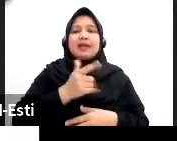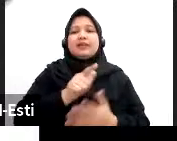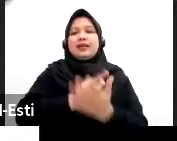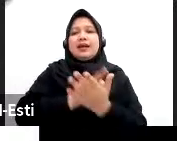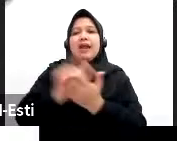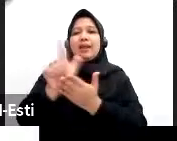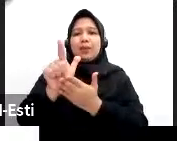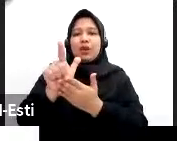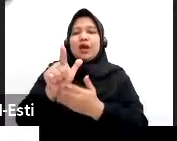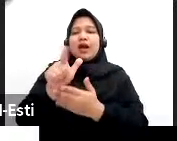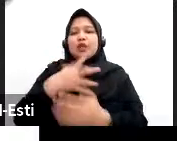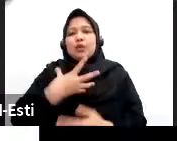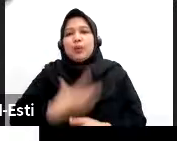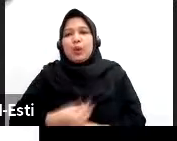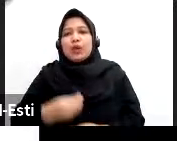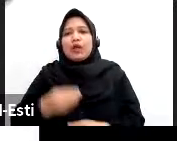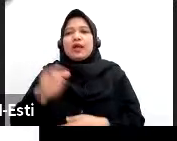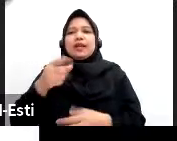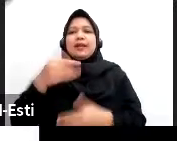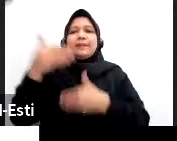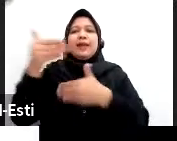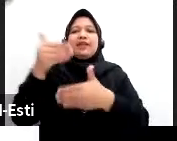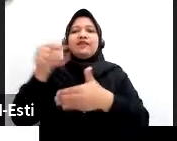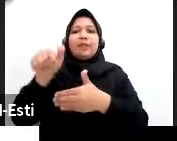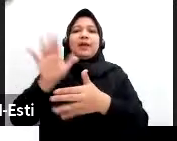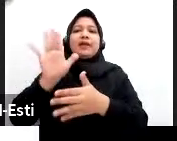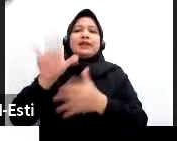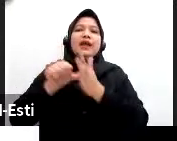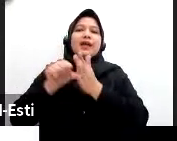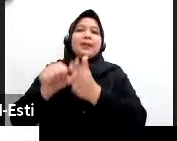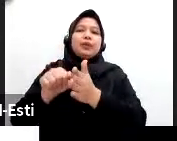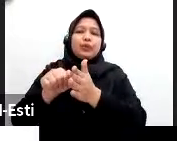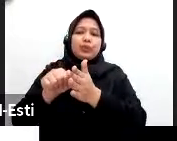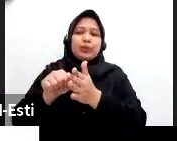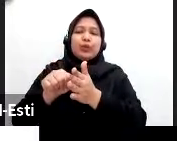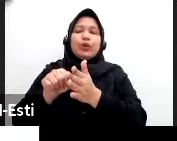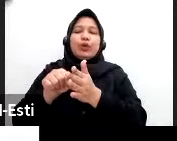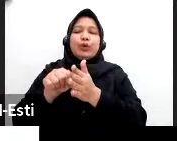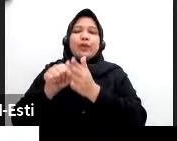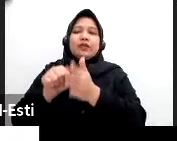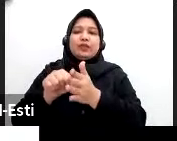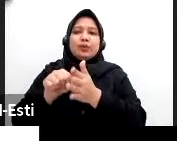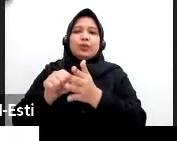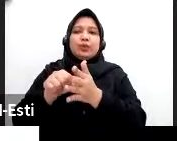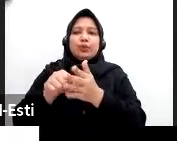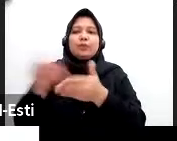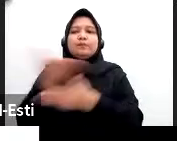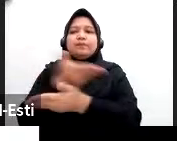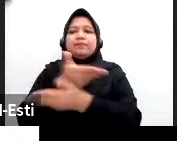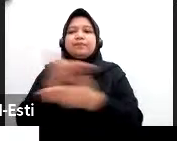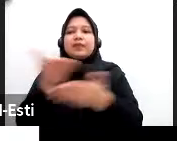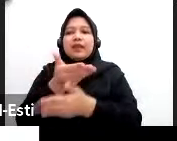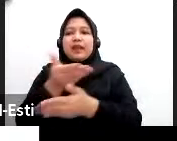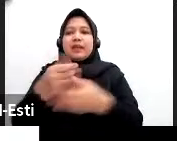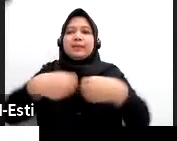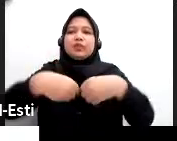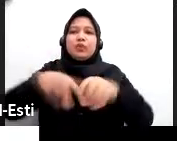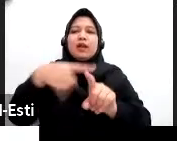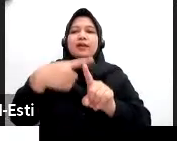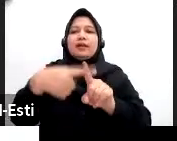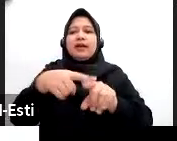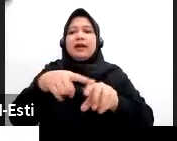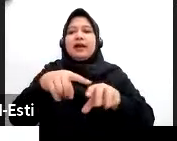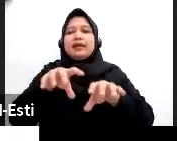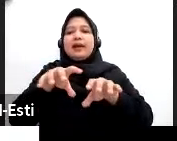komplain terhadap platform nanti akan fasilitasi terhadap si penjualan parfum logistik biasanya tadi misalnya ada masalah terkait dengan